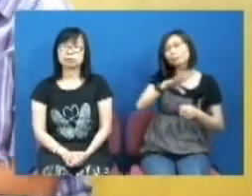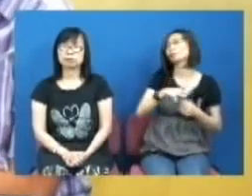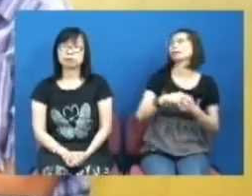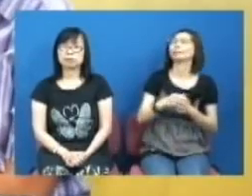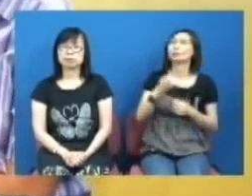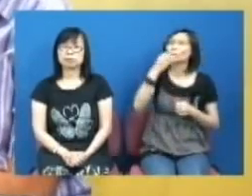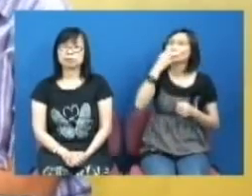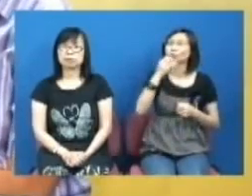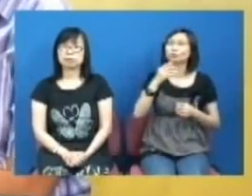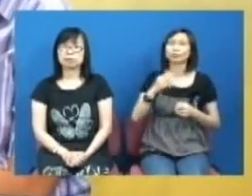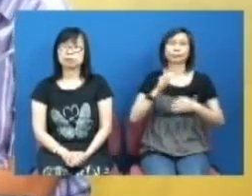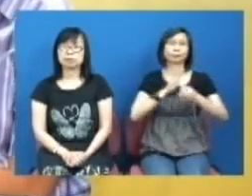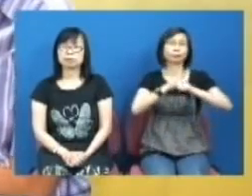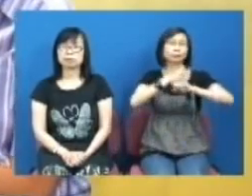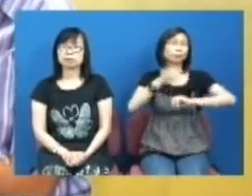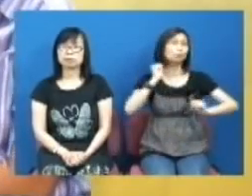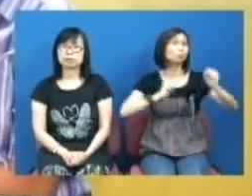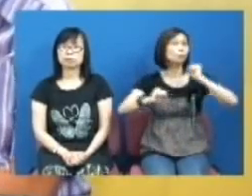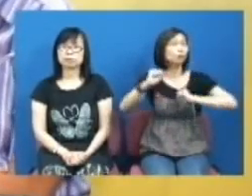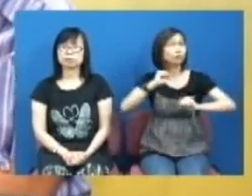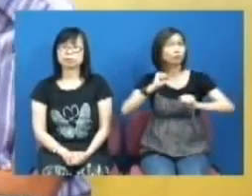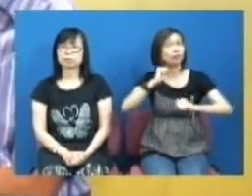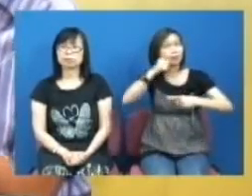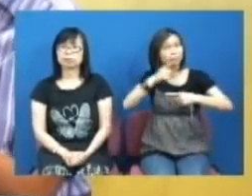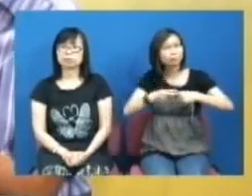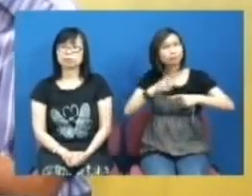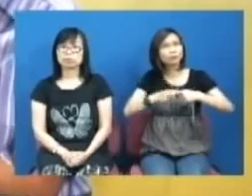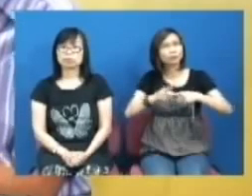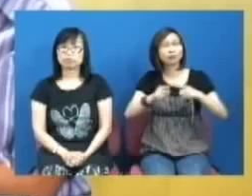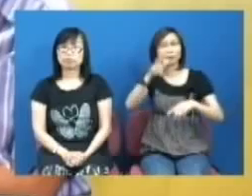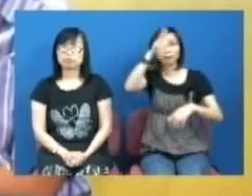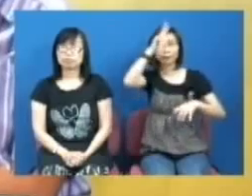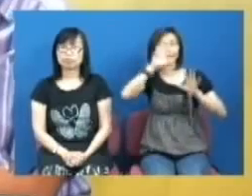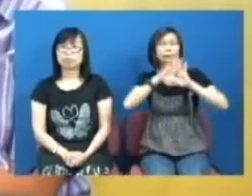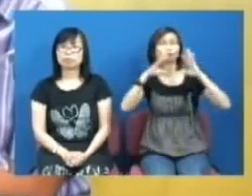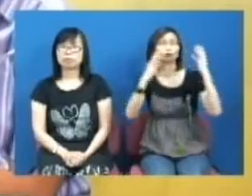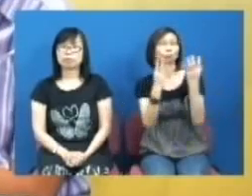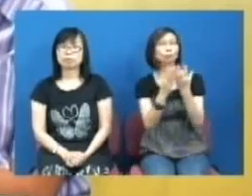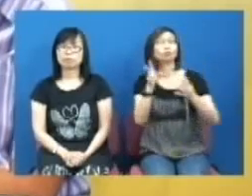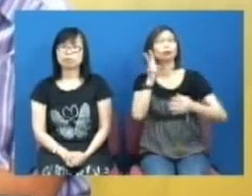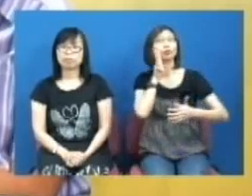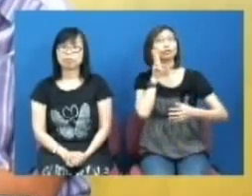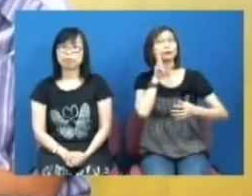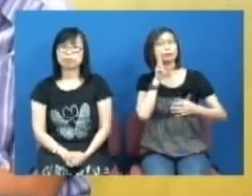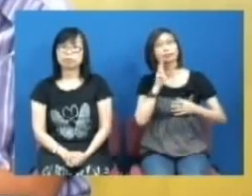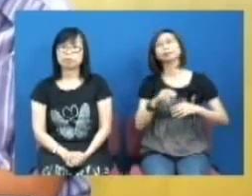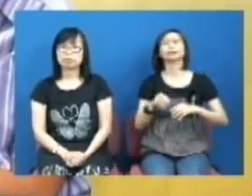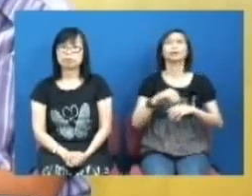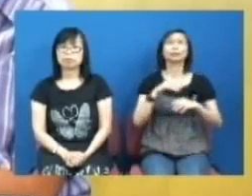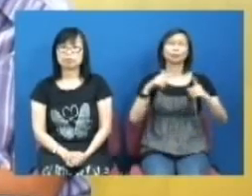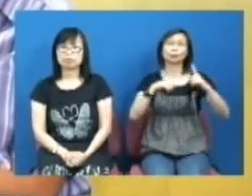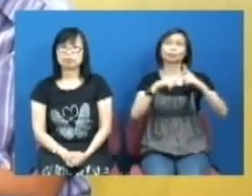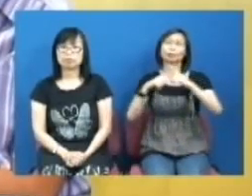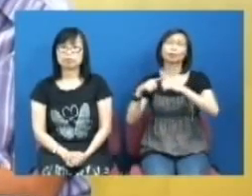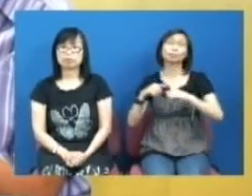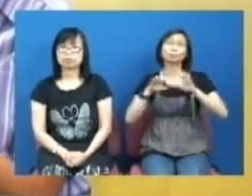港嘅社會運動咁，其實即係政黨本身，特別我係講到泛民主派，會不會都是作為香港社會運動一